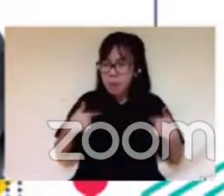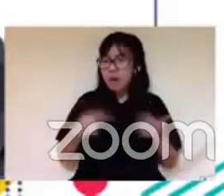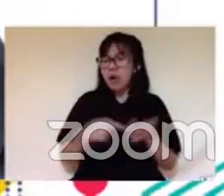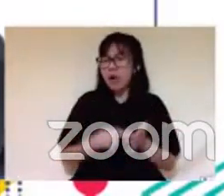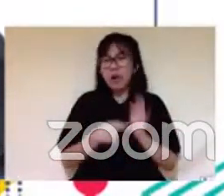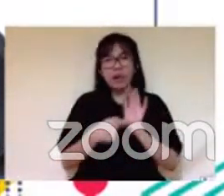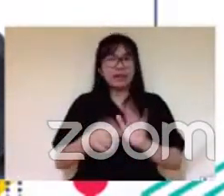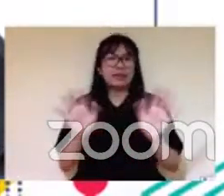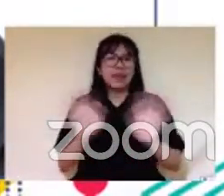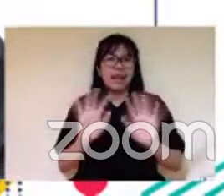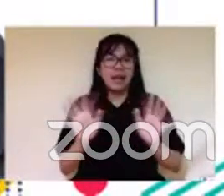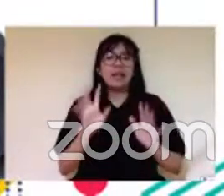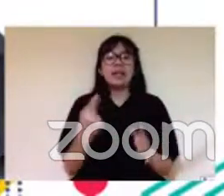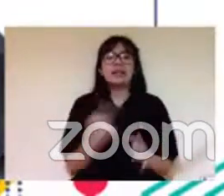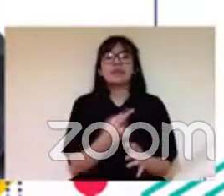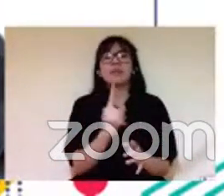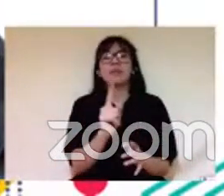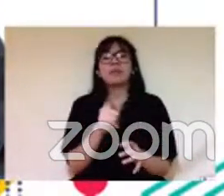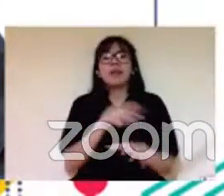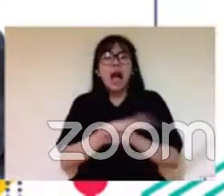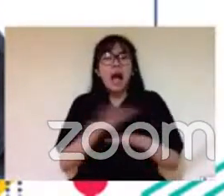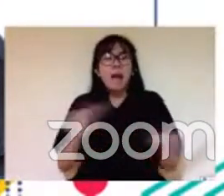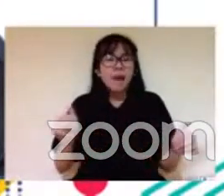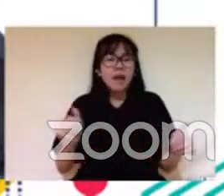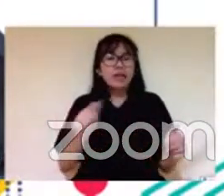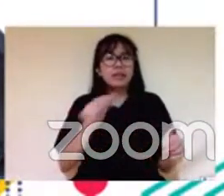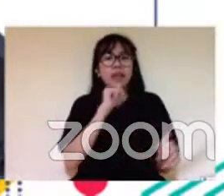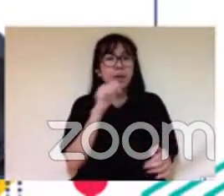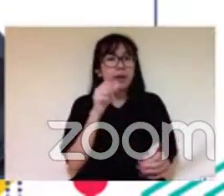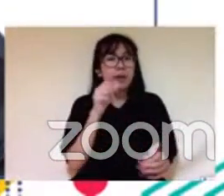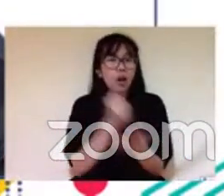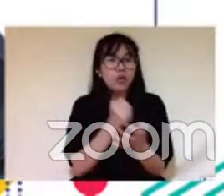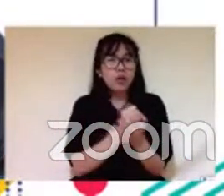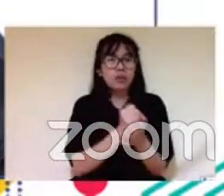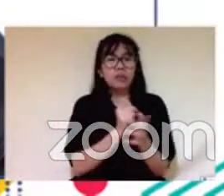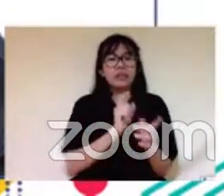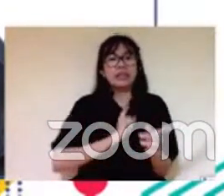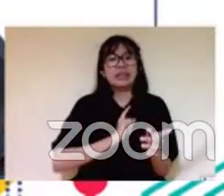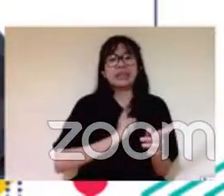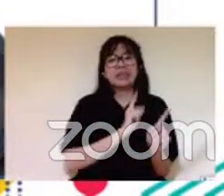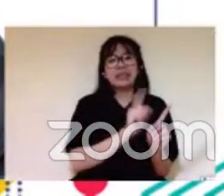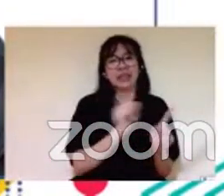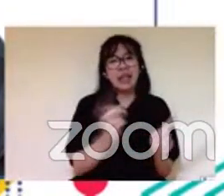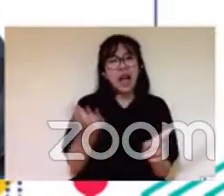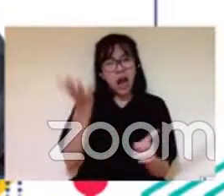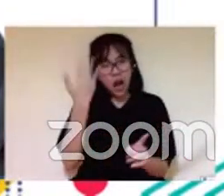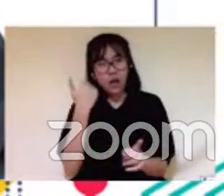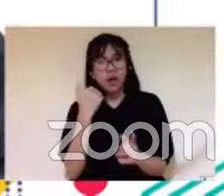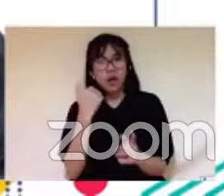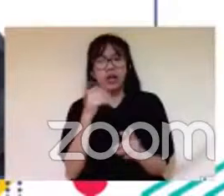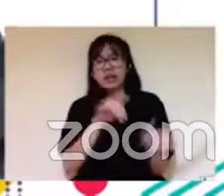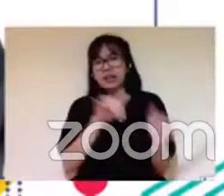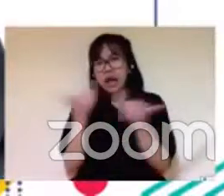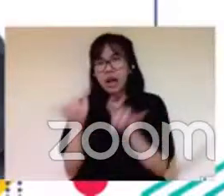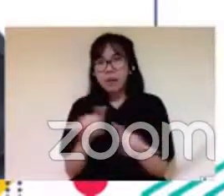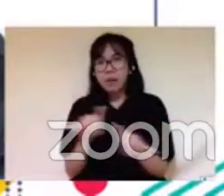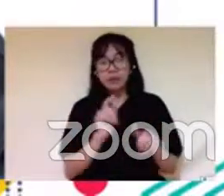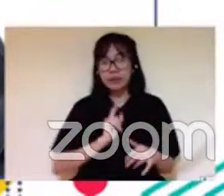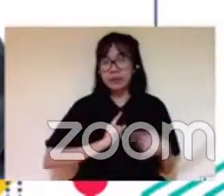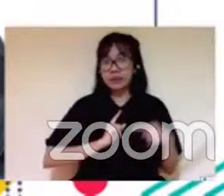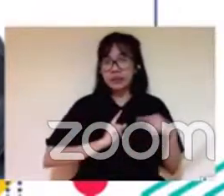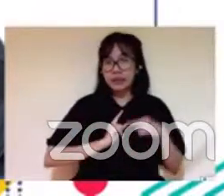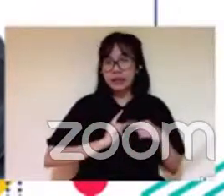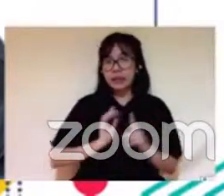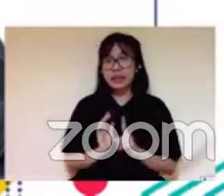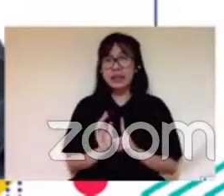keamanan diri kita dan keluarga kita. Jadi mari sama-sama kita menggembok apa diri kita, memproteksi diri kita dari